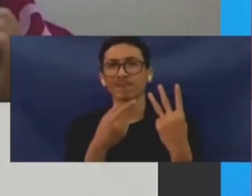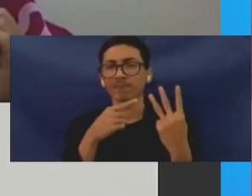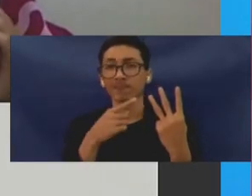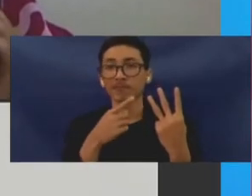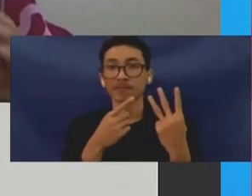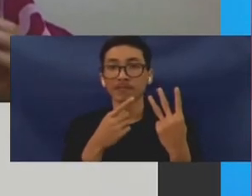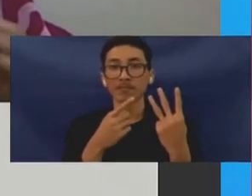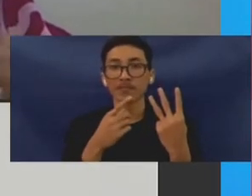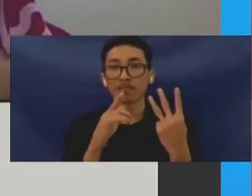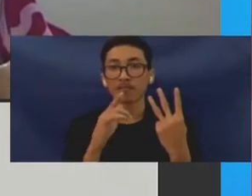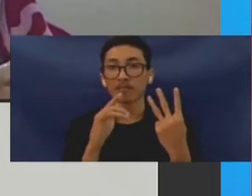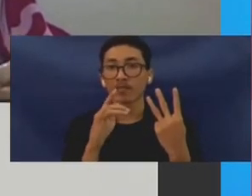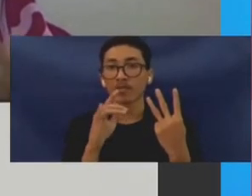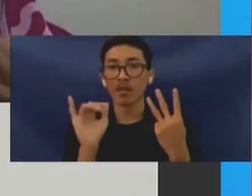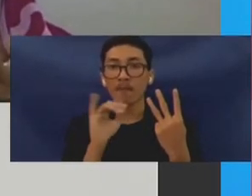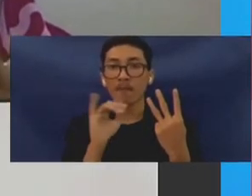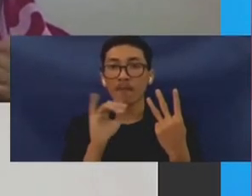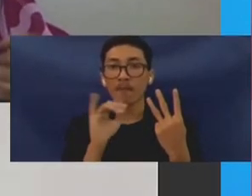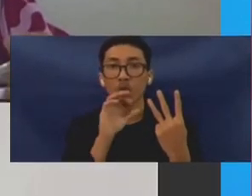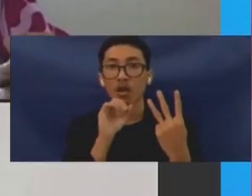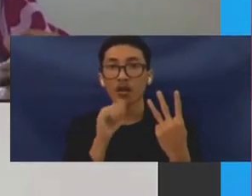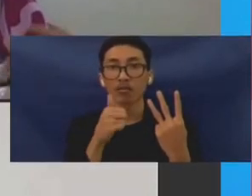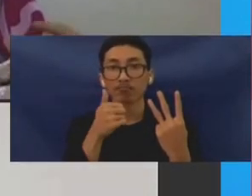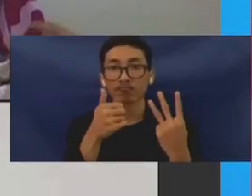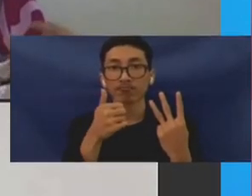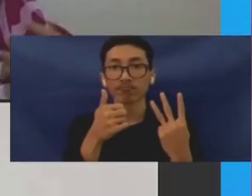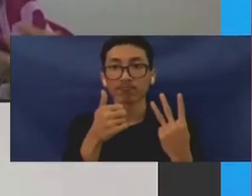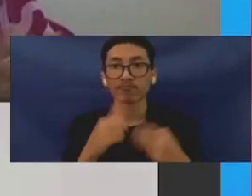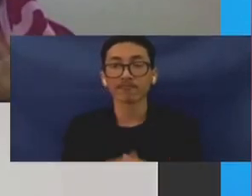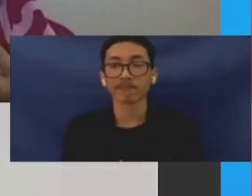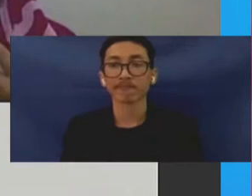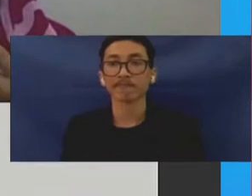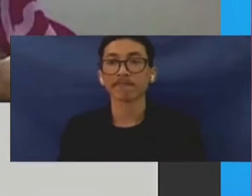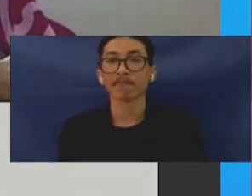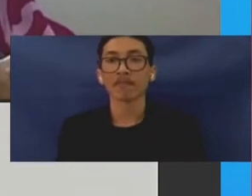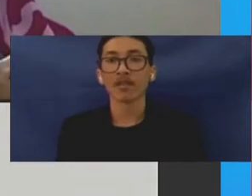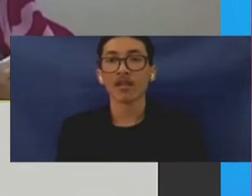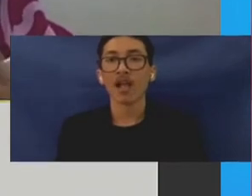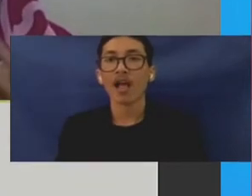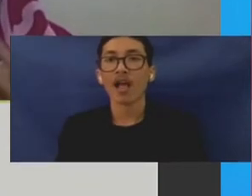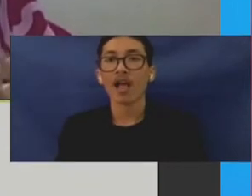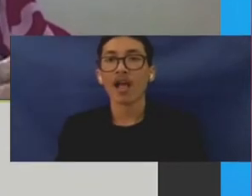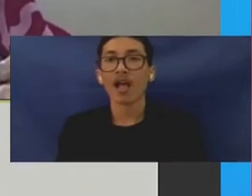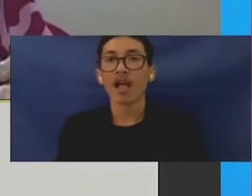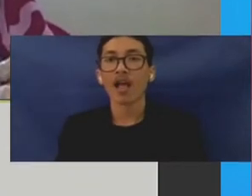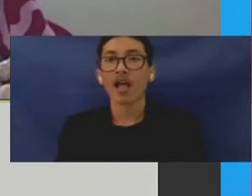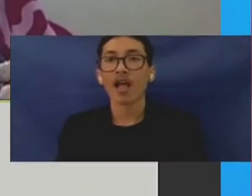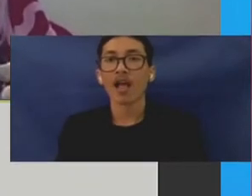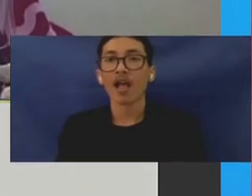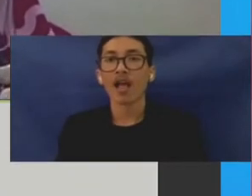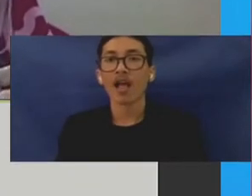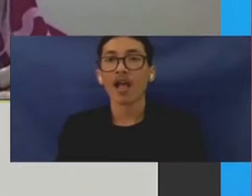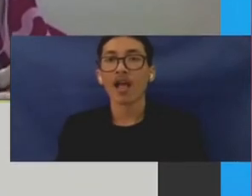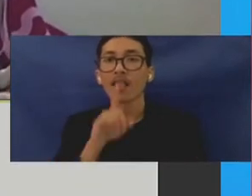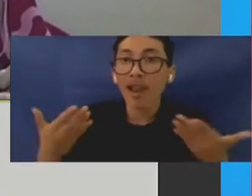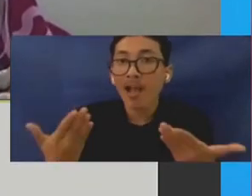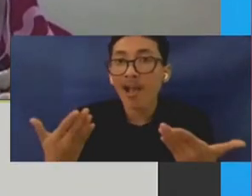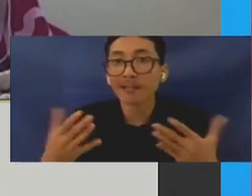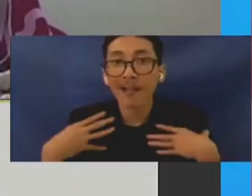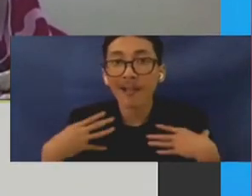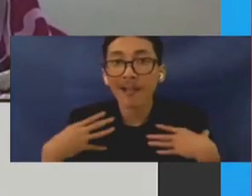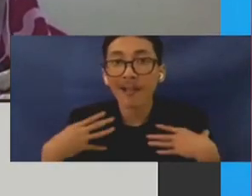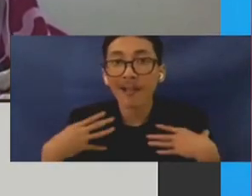speakernya. Saya mulai dulu nih, pertama, gimana kabar Ibu-ibu pada pagi hari ini Bu? Alhamdulillah sehat. Alhamdulillah baik.